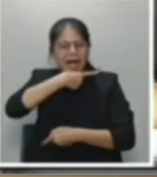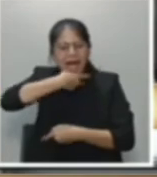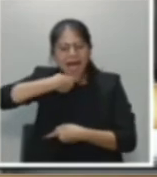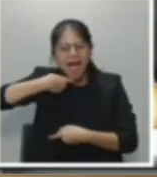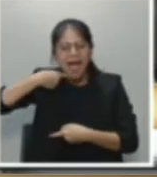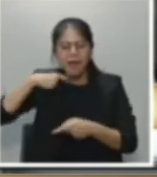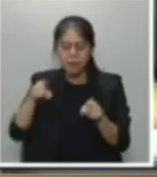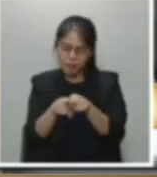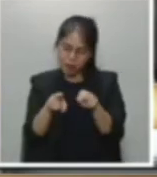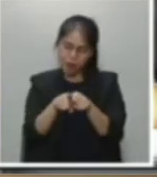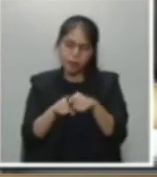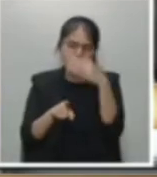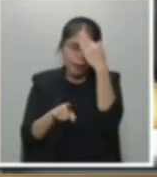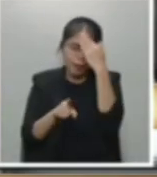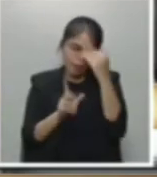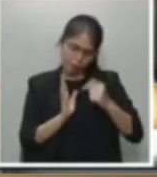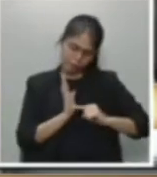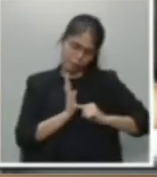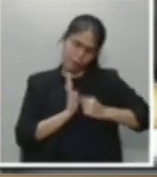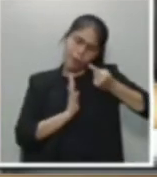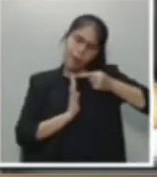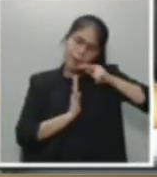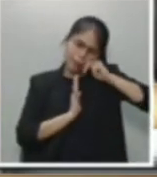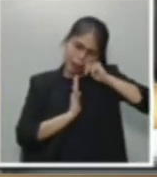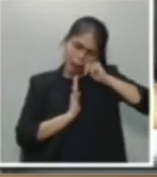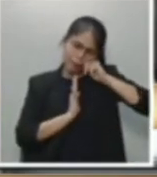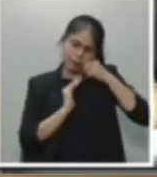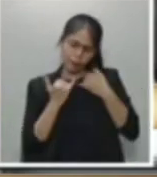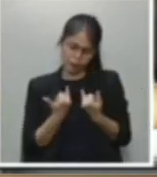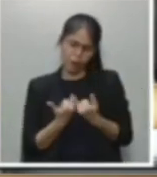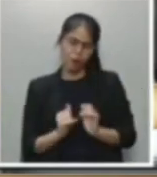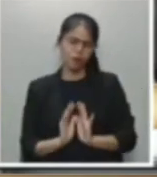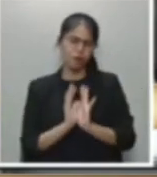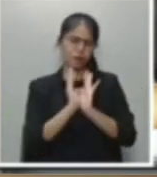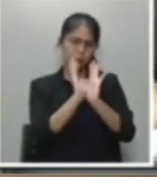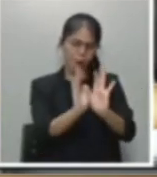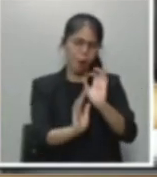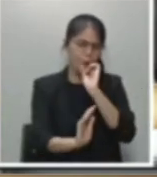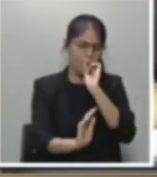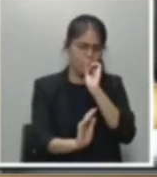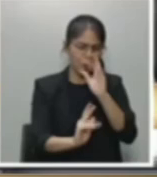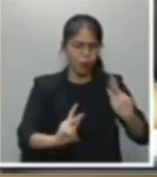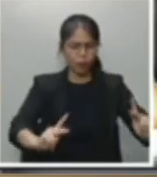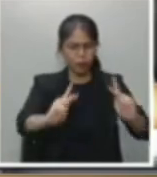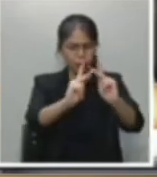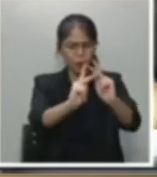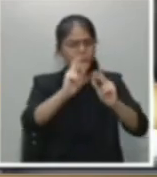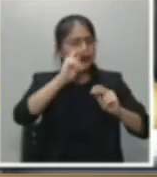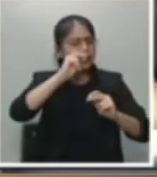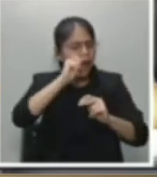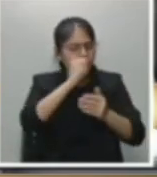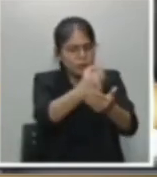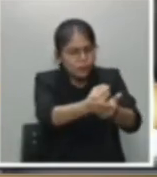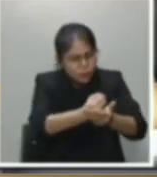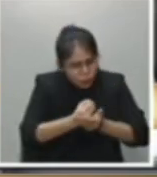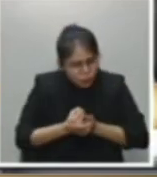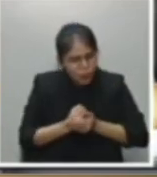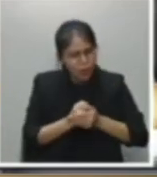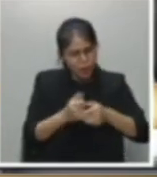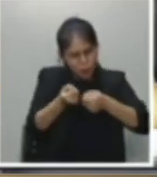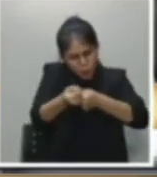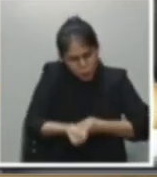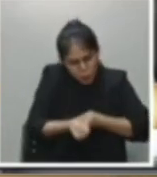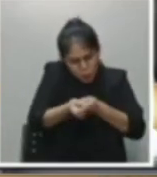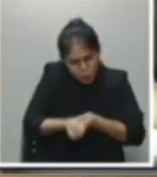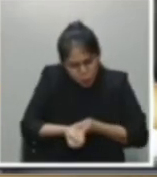ป็นต้นน้ำก็ฝากท่านประธานผ่านไปยังกรมชลได้เร่งดำเนินการขุดลอกนะครับเพื่อให้พี่น้องประชาช